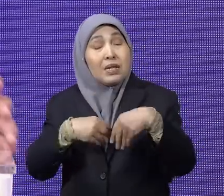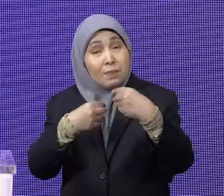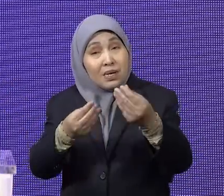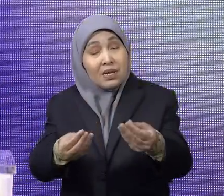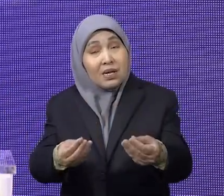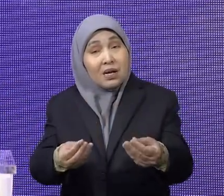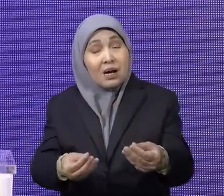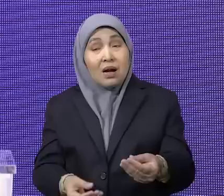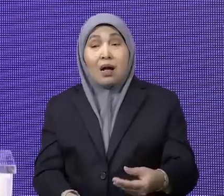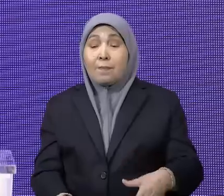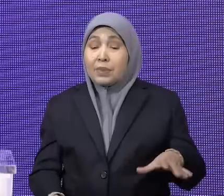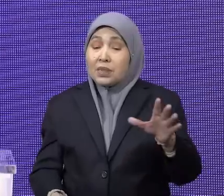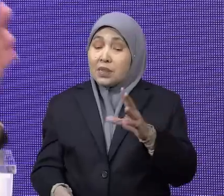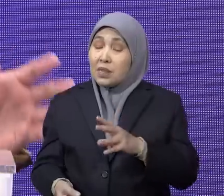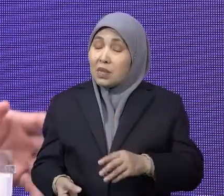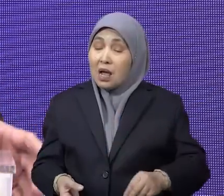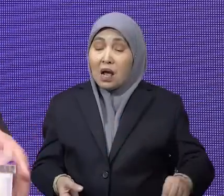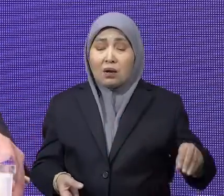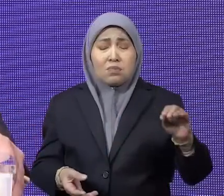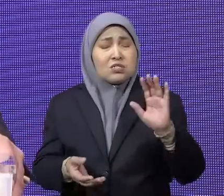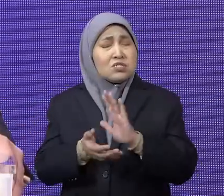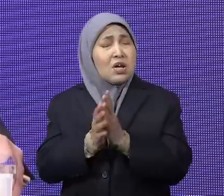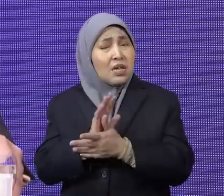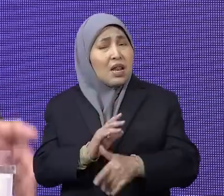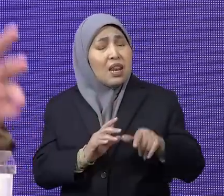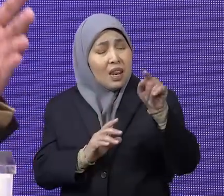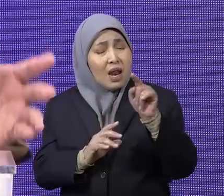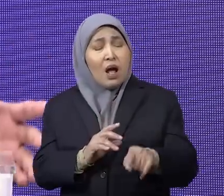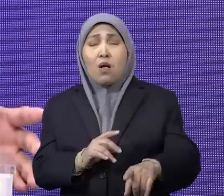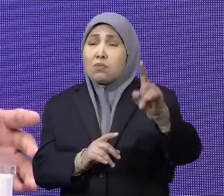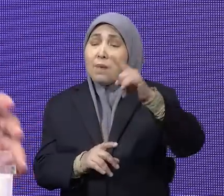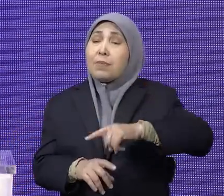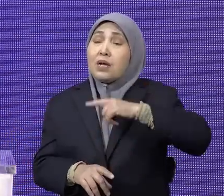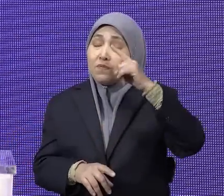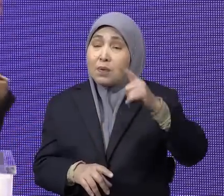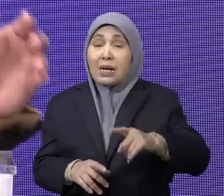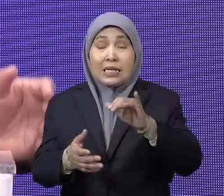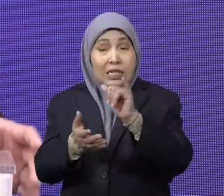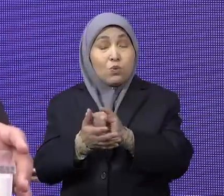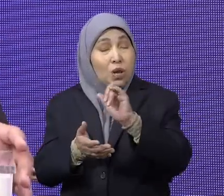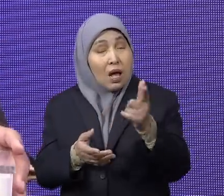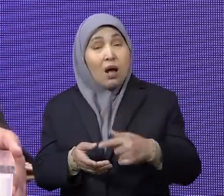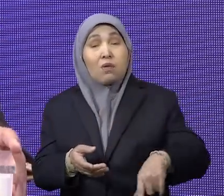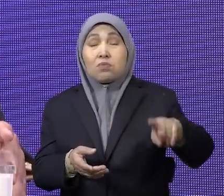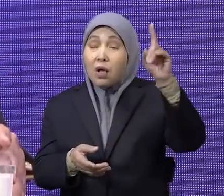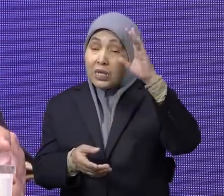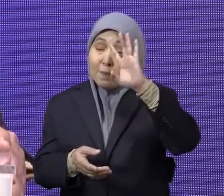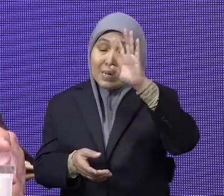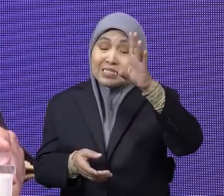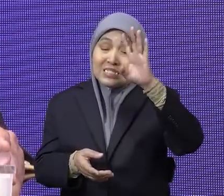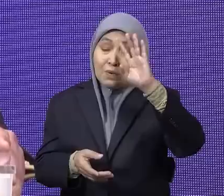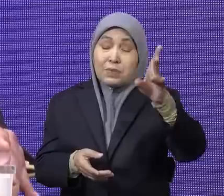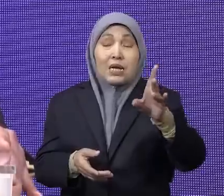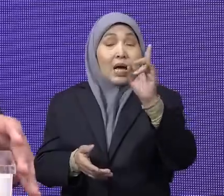diberikan, qala kadzalika Allahu yakhluqu ma yasha, Allah berfirman, demikianlah Allah, dia yang